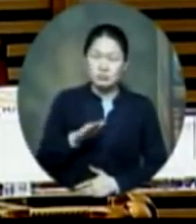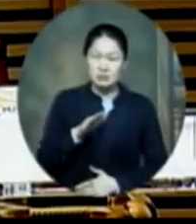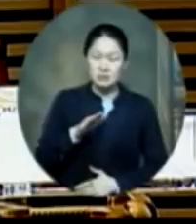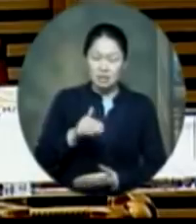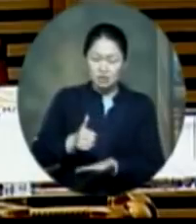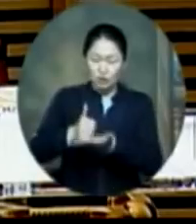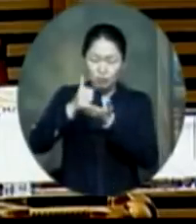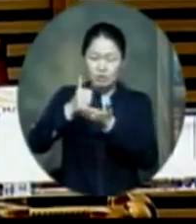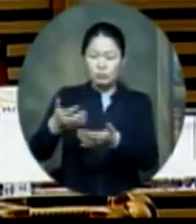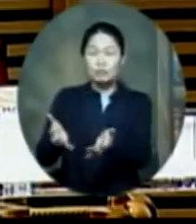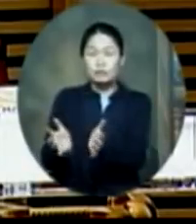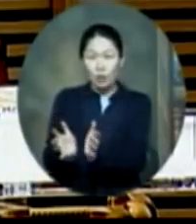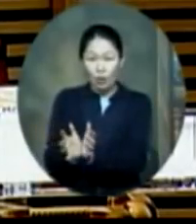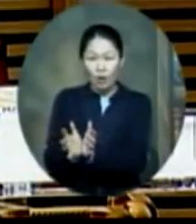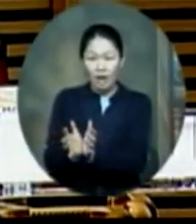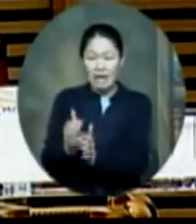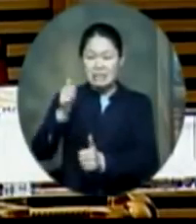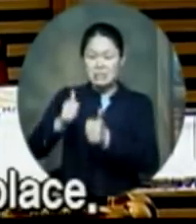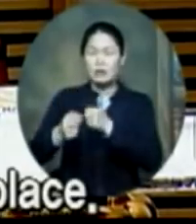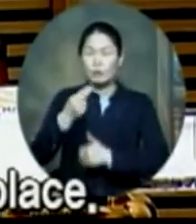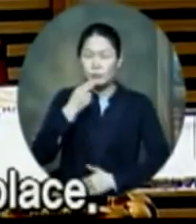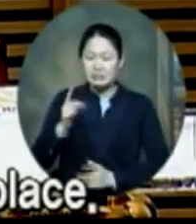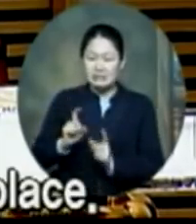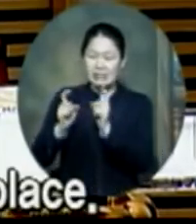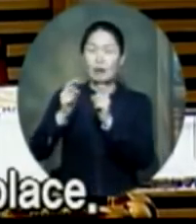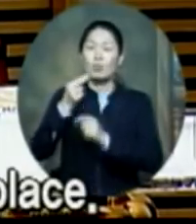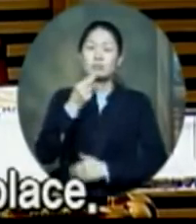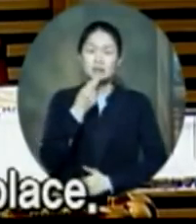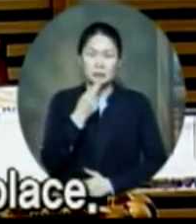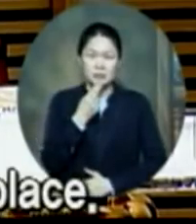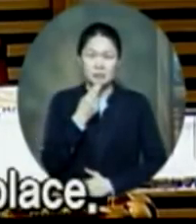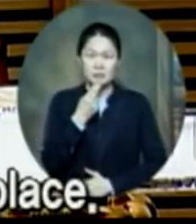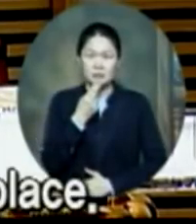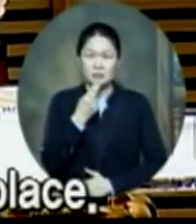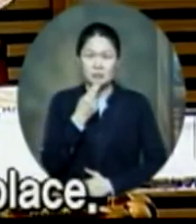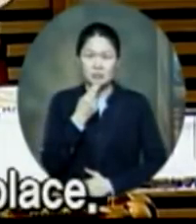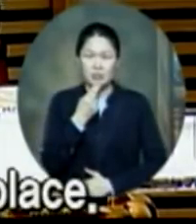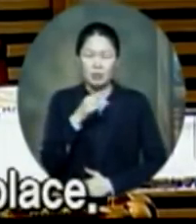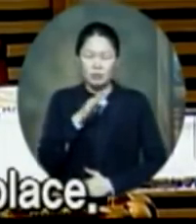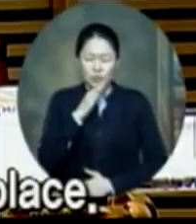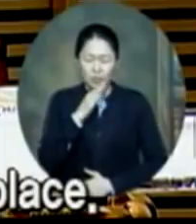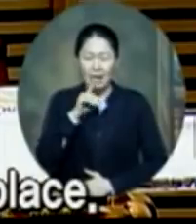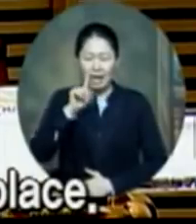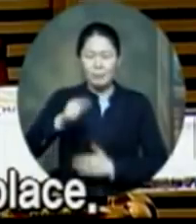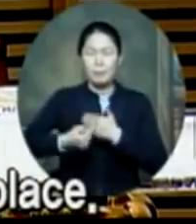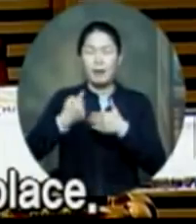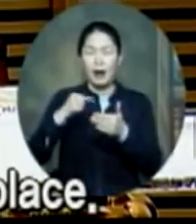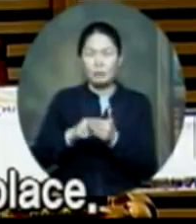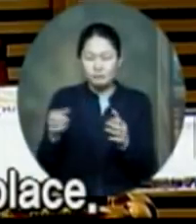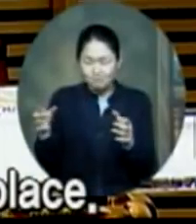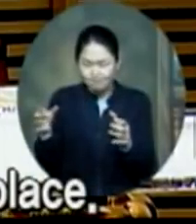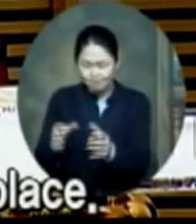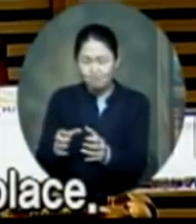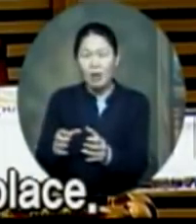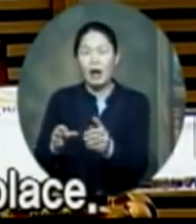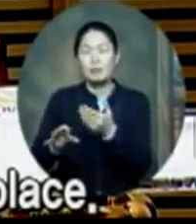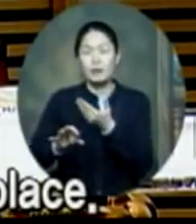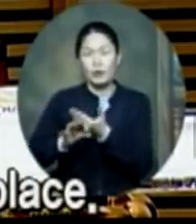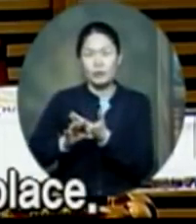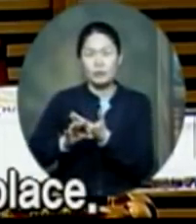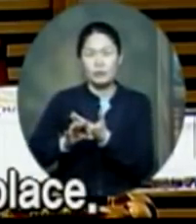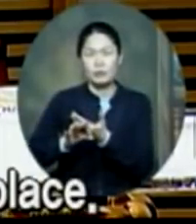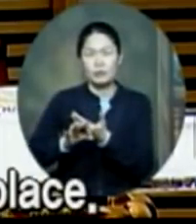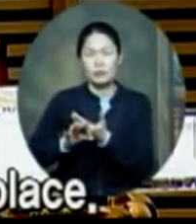섬기는 부서에 시험 없이 싸움 없이 정말 한 마음으로 모아주면